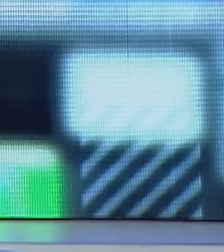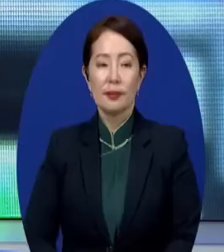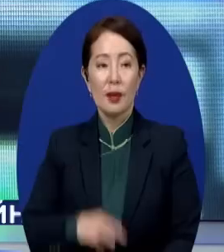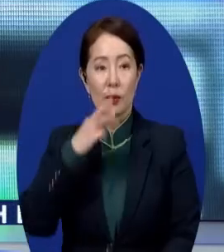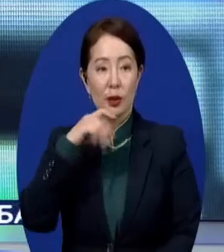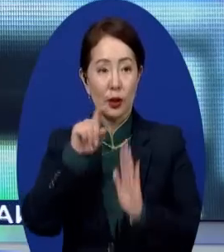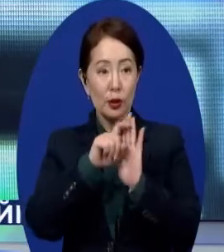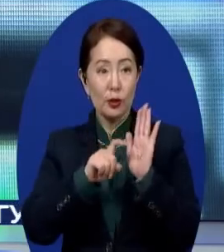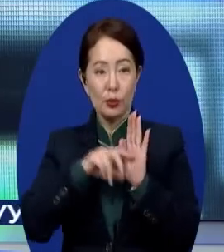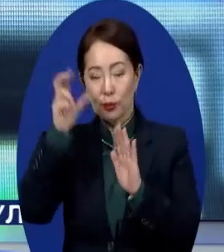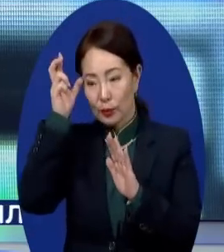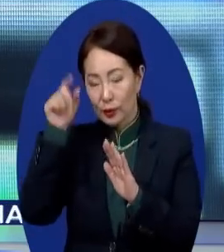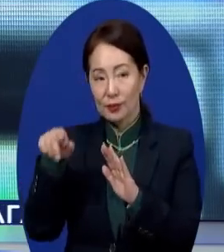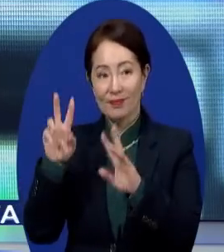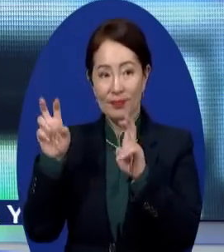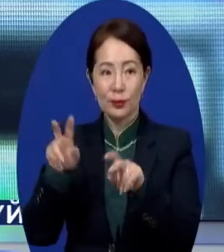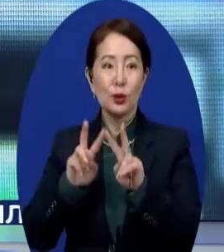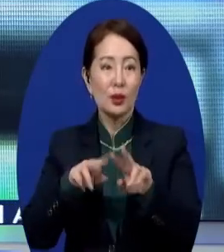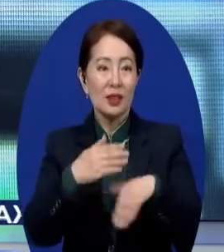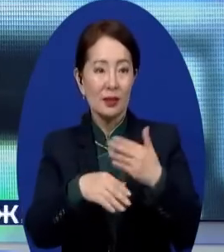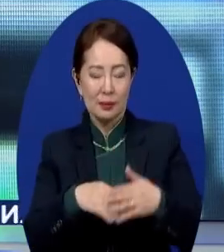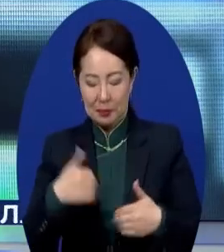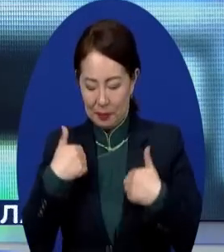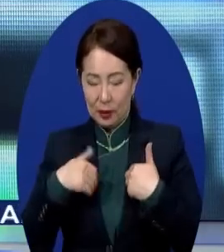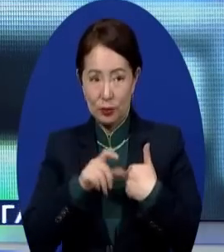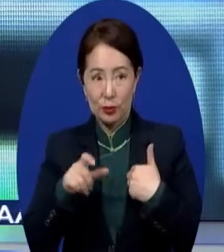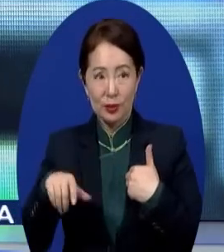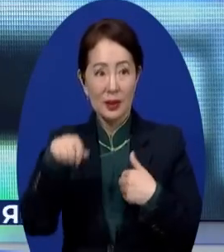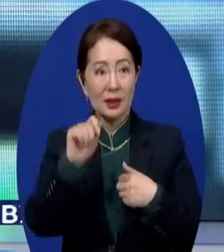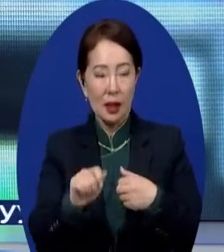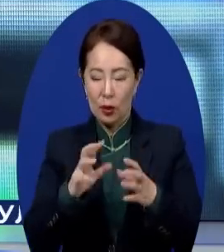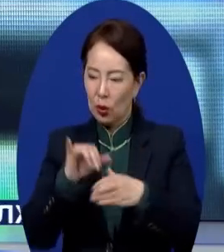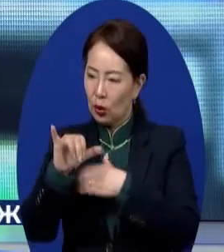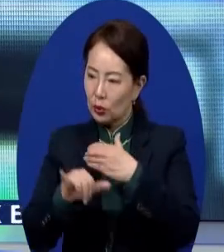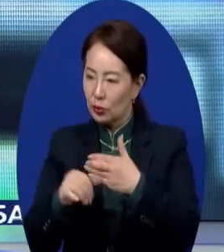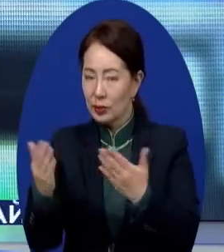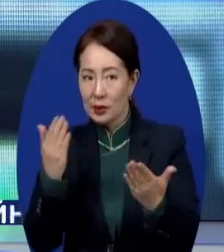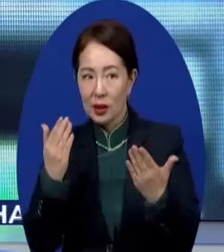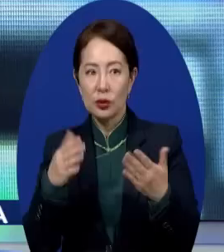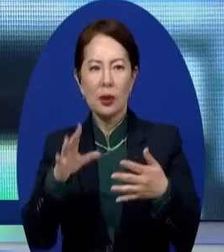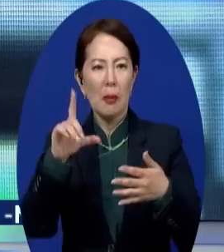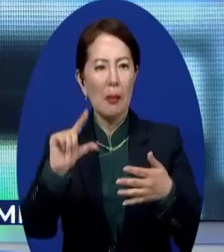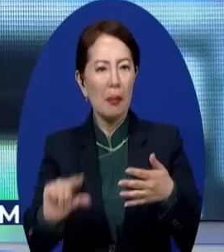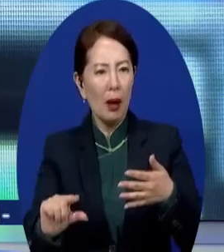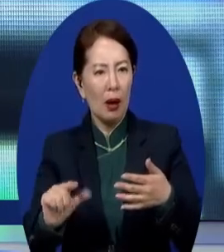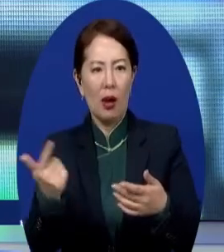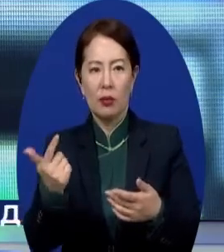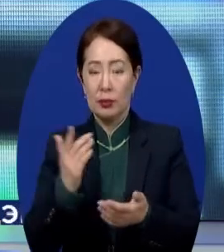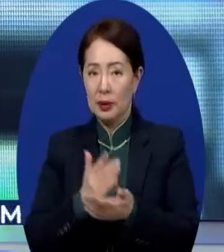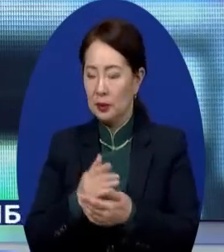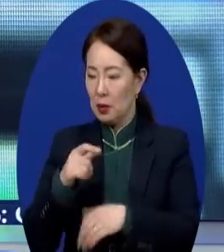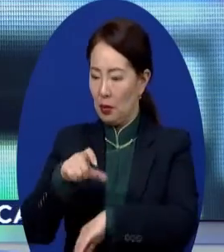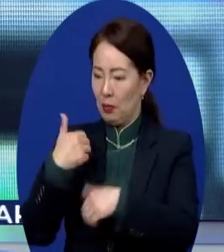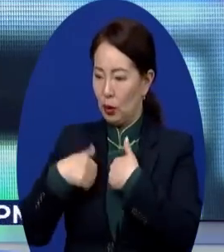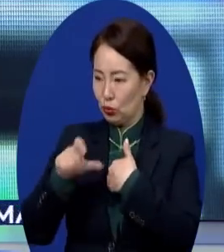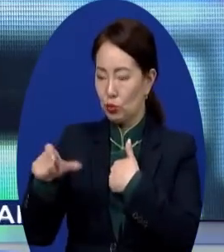Сая ертөнцийн дэлхийн хөтөлбөр боловсролын булангаараа үргэлжилж байна. Тэгэхээр багш нарын цалин олон улсын түвшиндээ харьцуулахад хэд дахин бага байдаг. Тийм учраас багш нарыг ур чадвараар